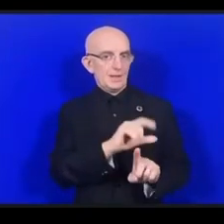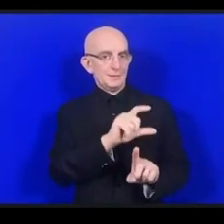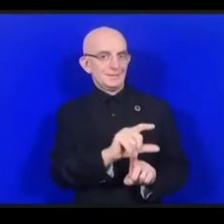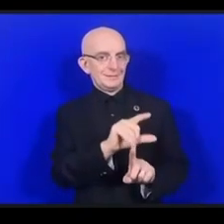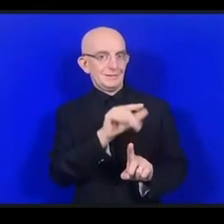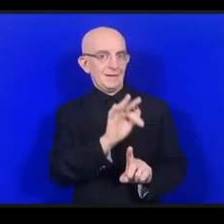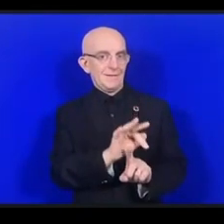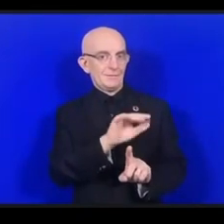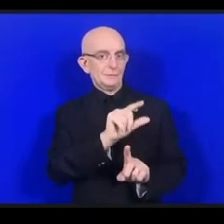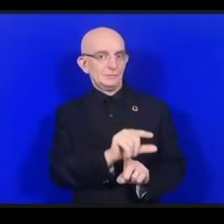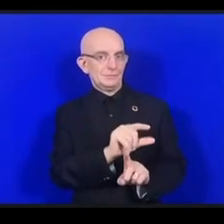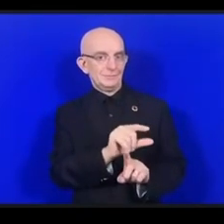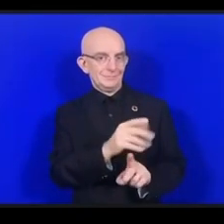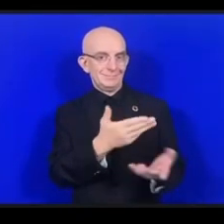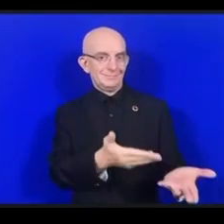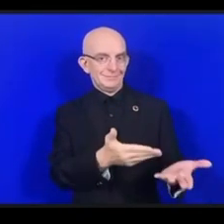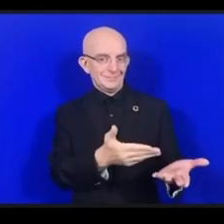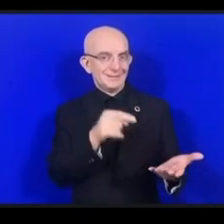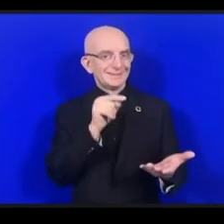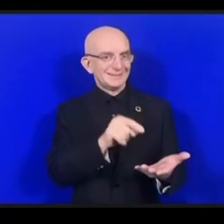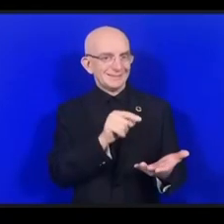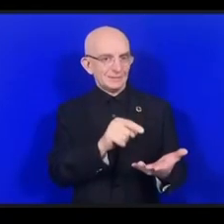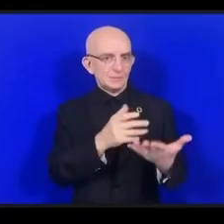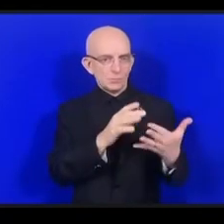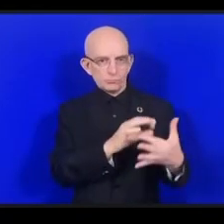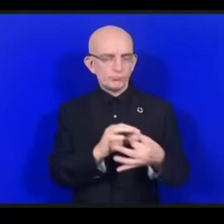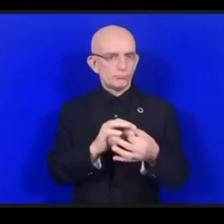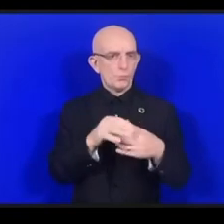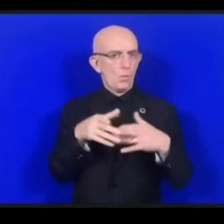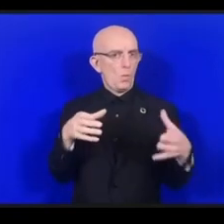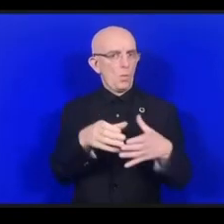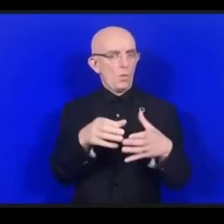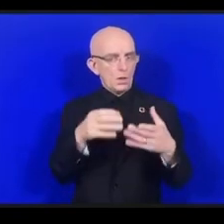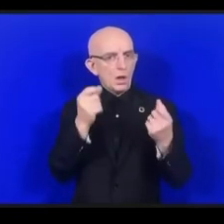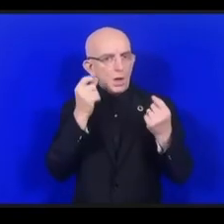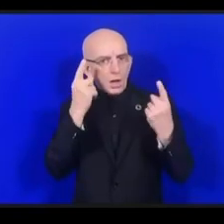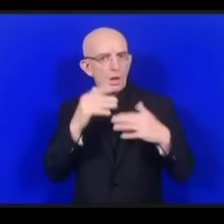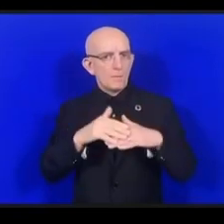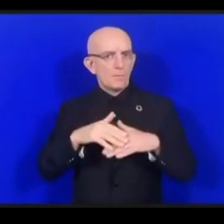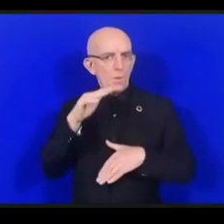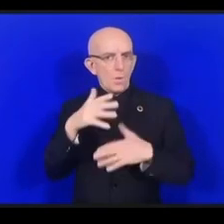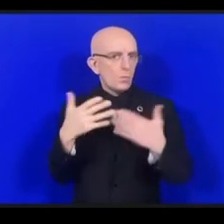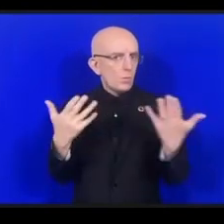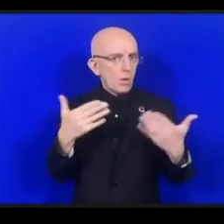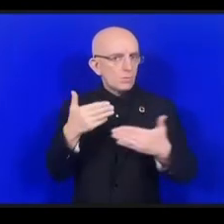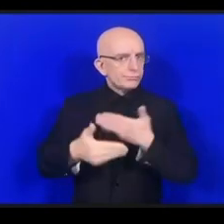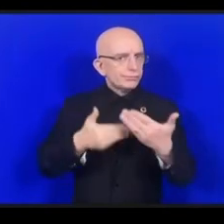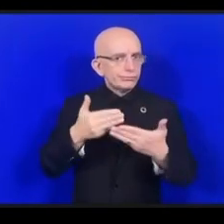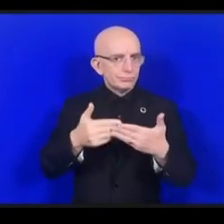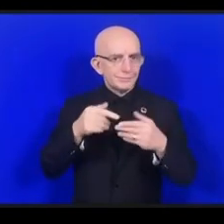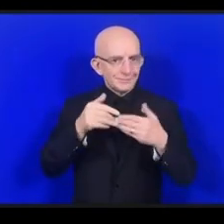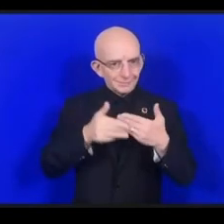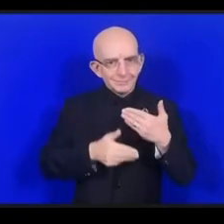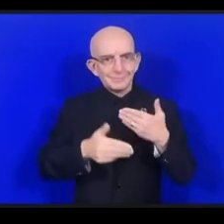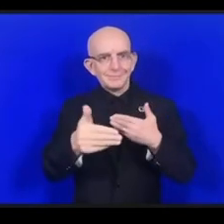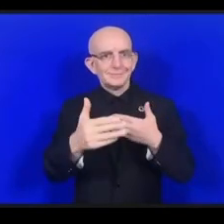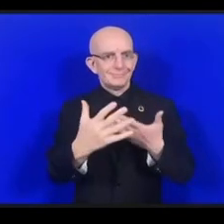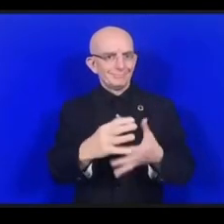理，有更好的了解，更积极的参加，但是呢，有很多的挑战，